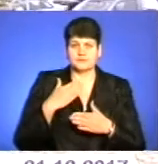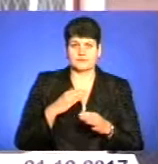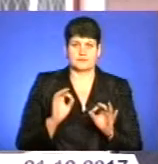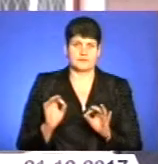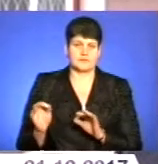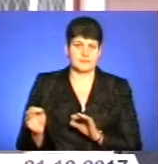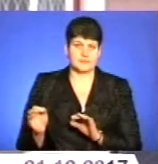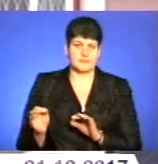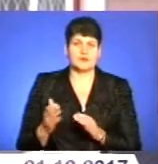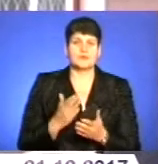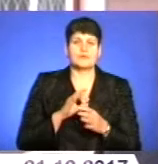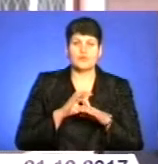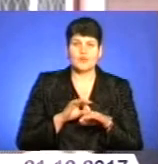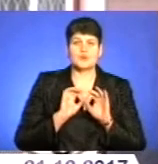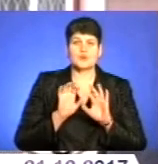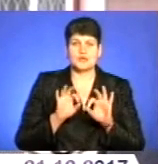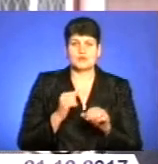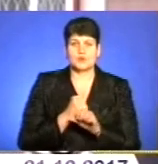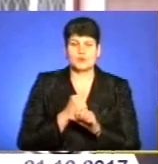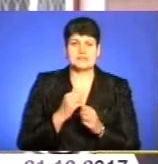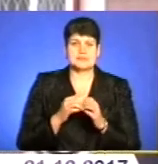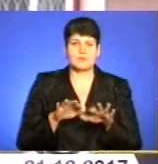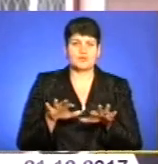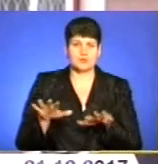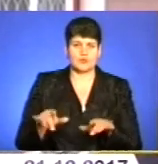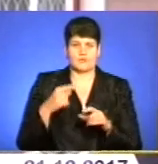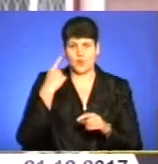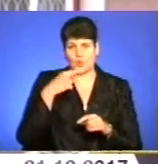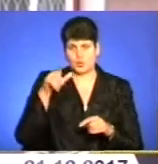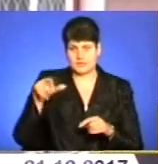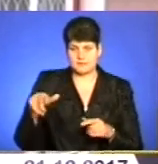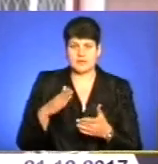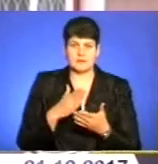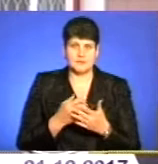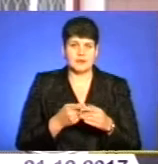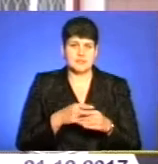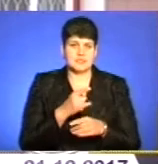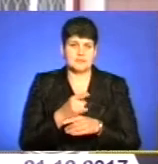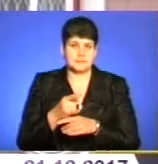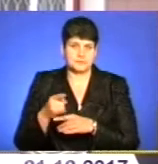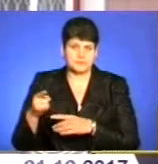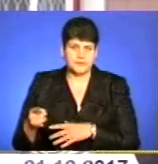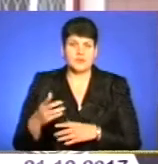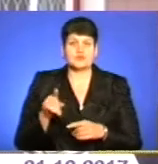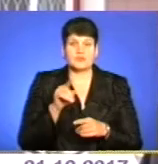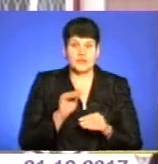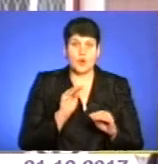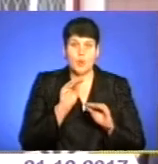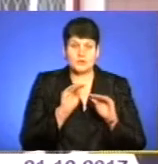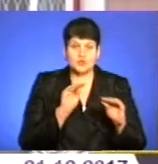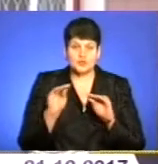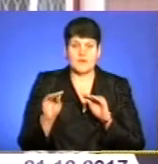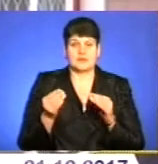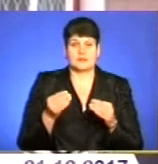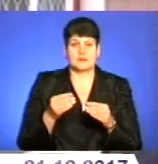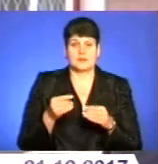чином. Проводиться роз'яснена робота серед посадових осіб, які отримують спеціальні майданчики для паркування, щоб вони облаштовували дані